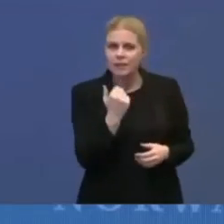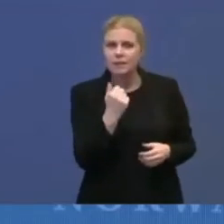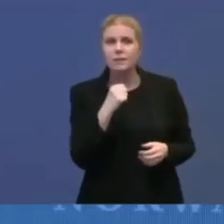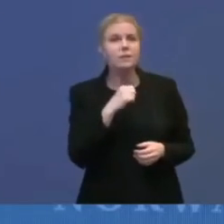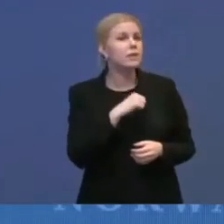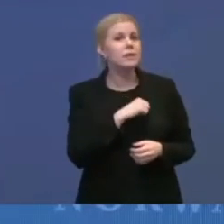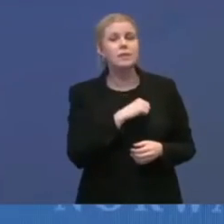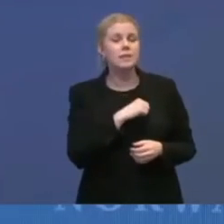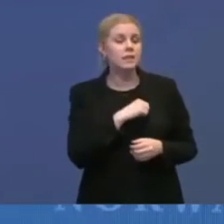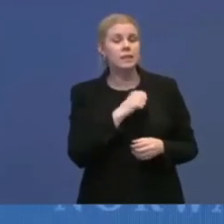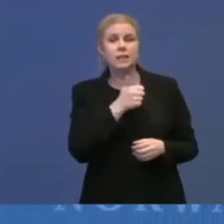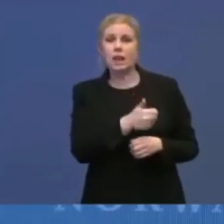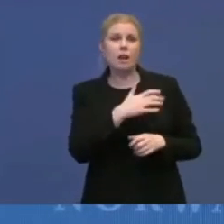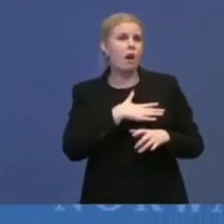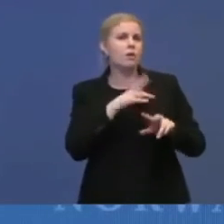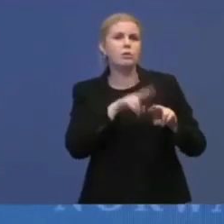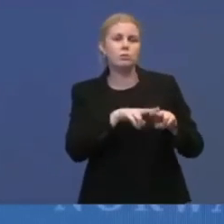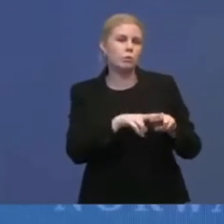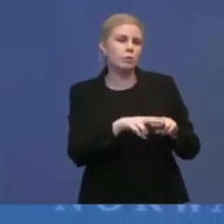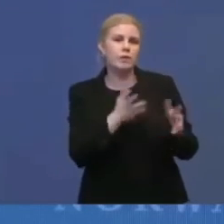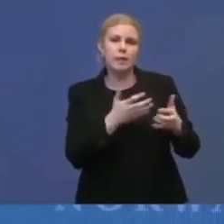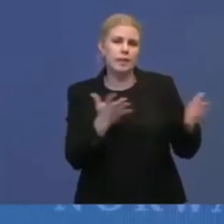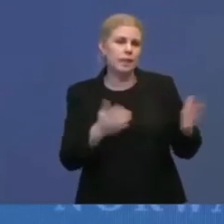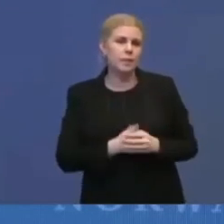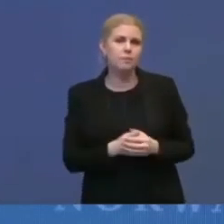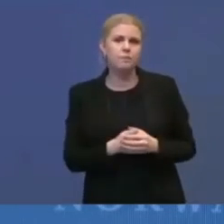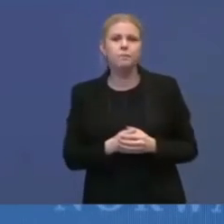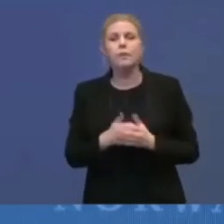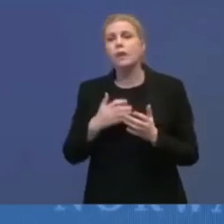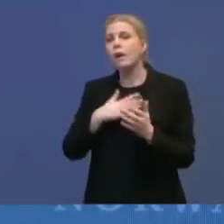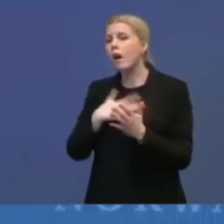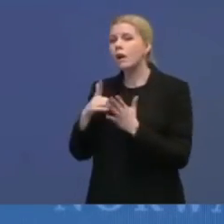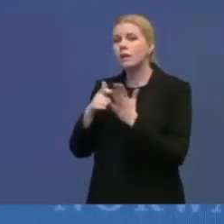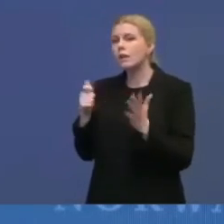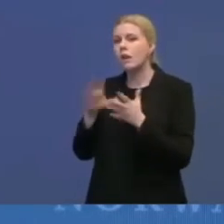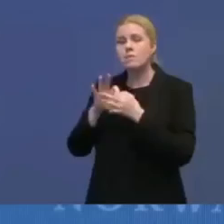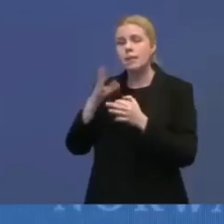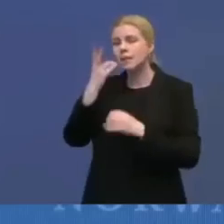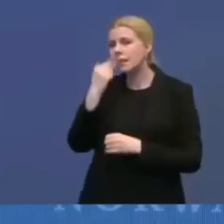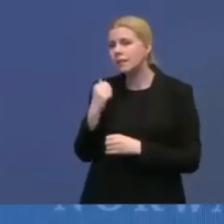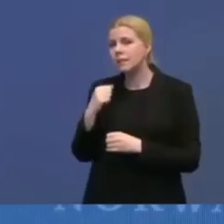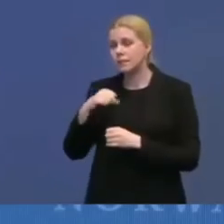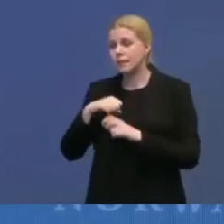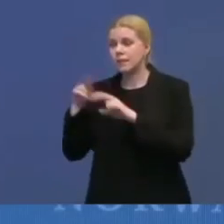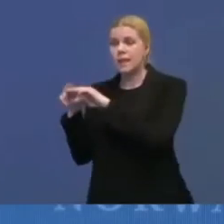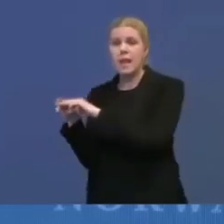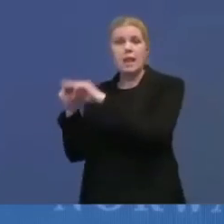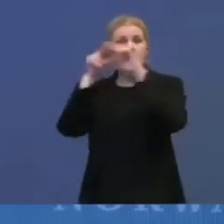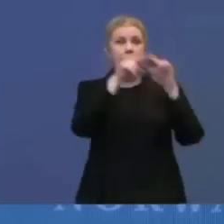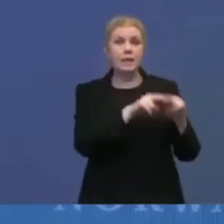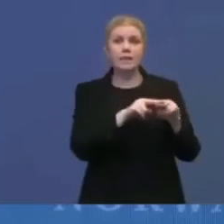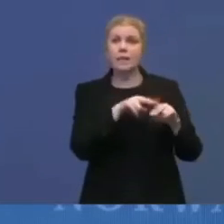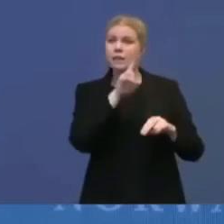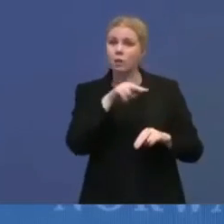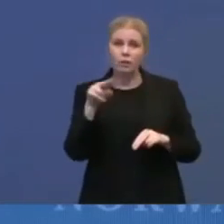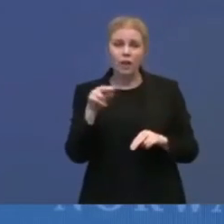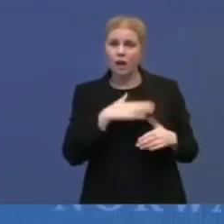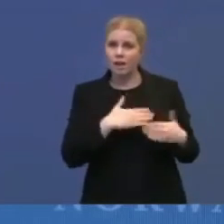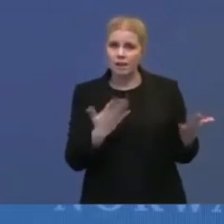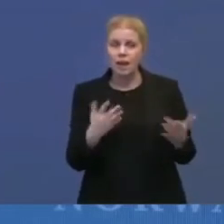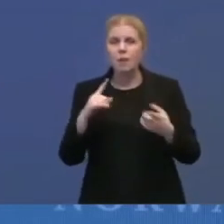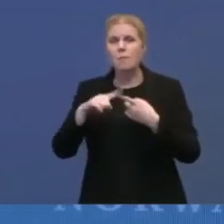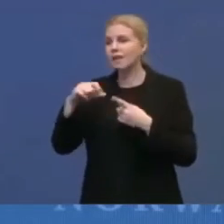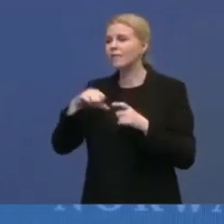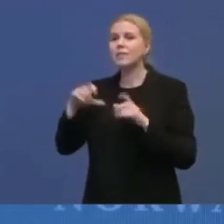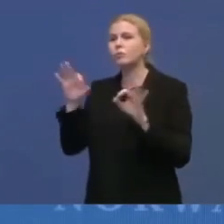Arruurt umabbahana inna isbaran haddaani alaamada chirra lahayn. Shardde maaha in minka inla isbaroh marka noruwi la soogaliyo. Lakin